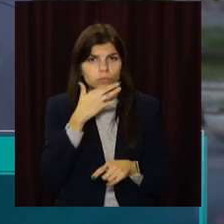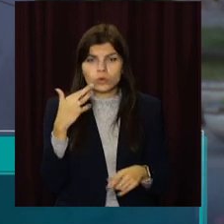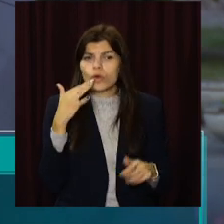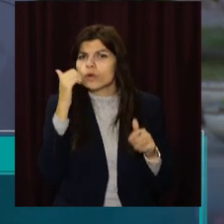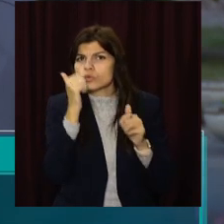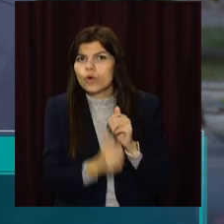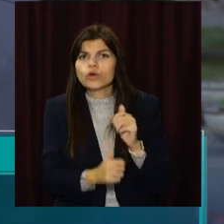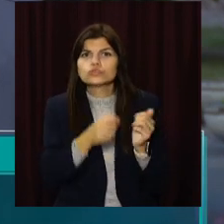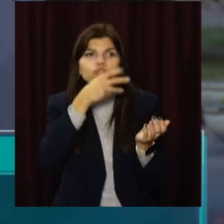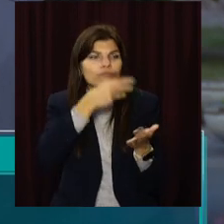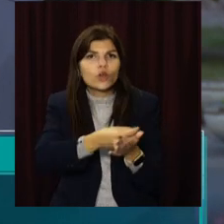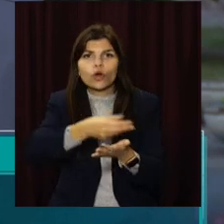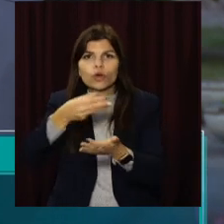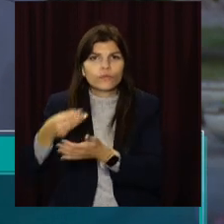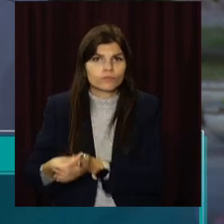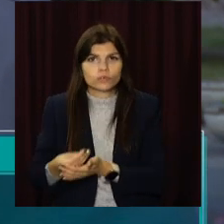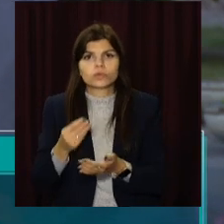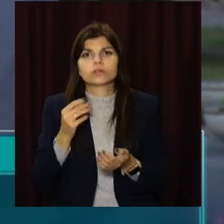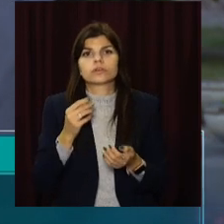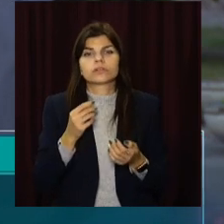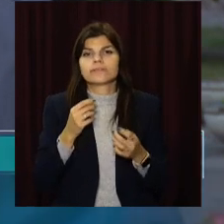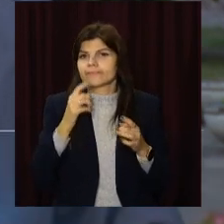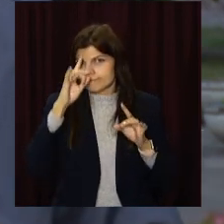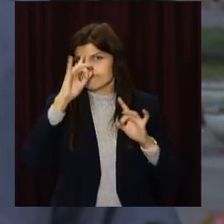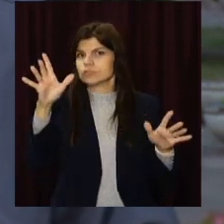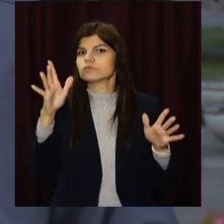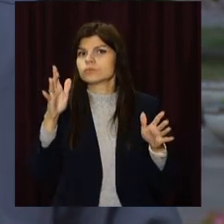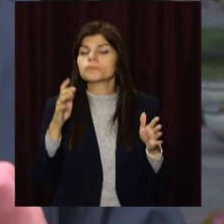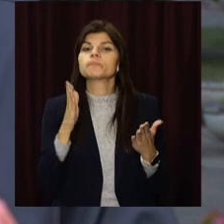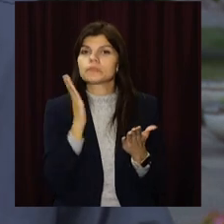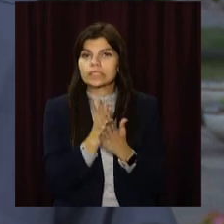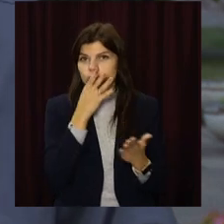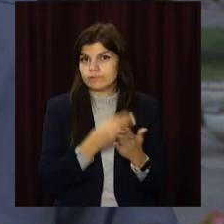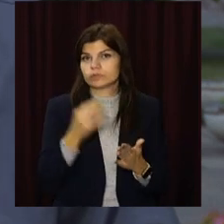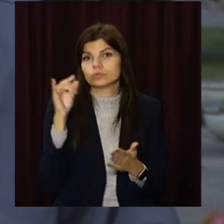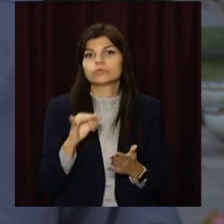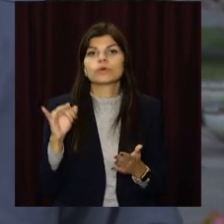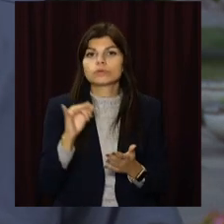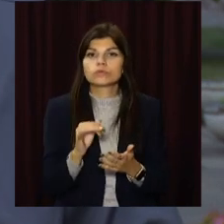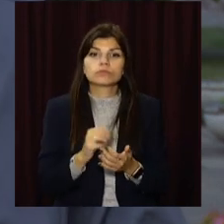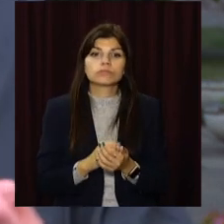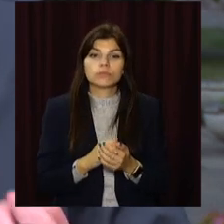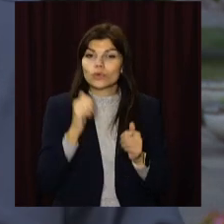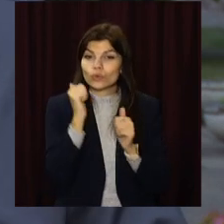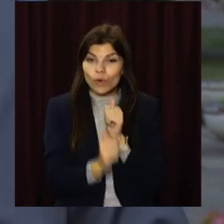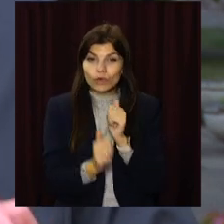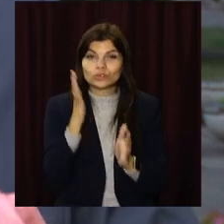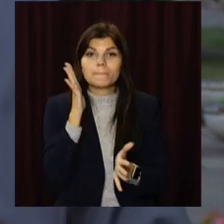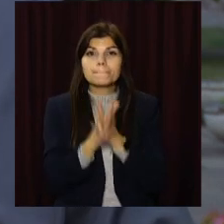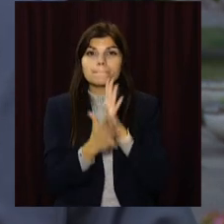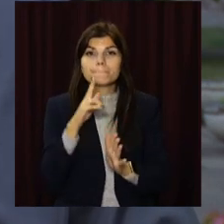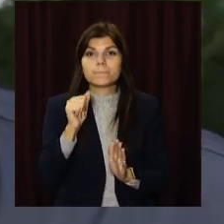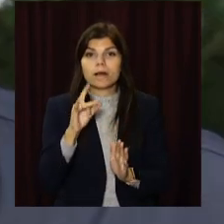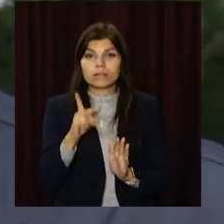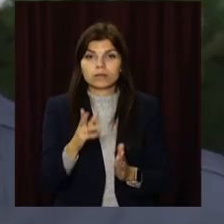кожен парк, він по-своєму відомий і має свою історію. Кожен парк – це